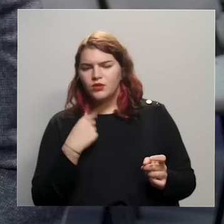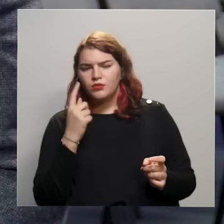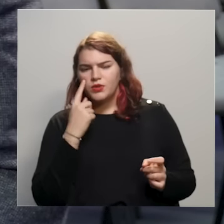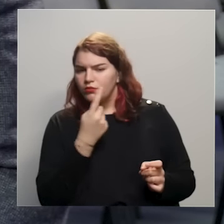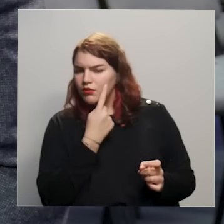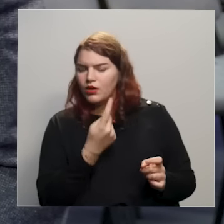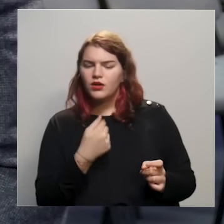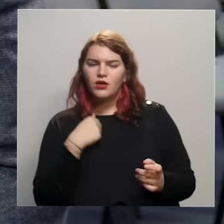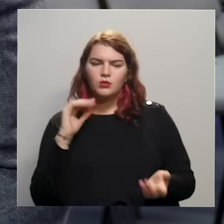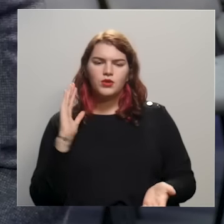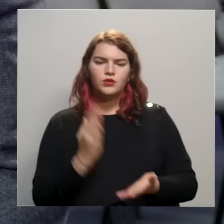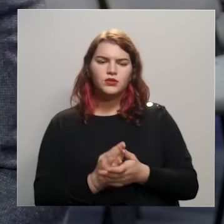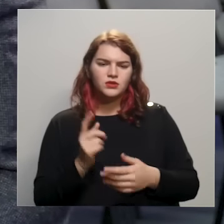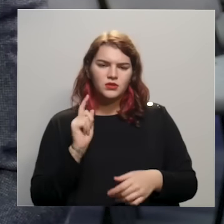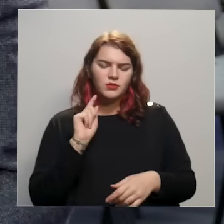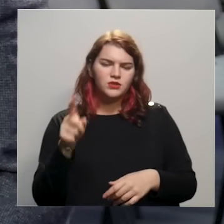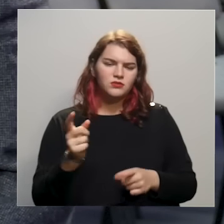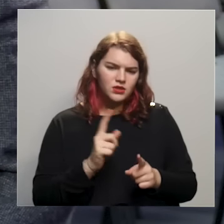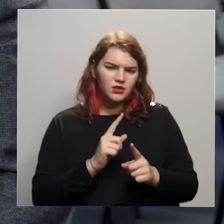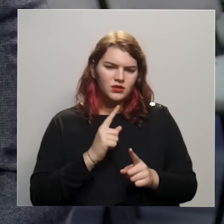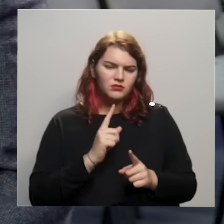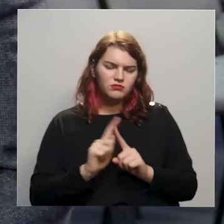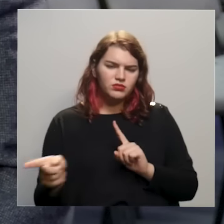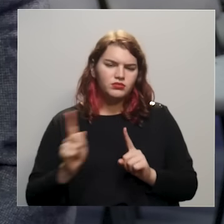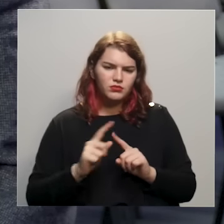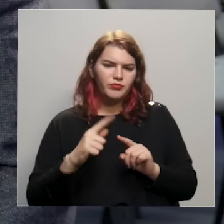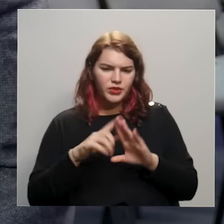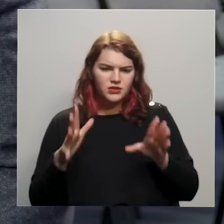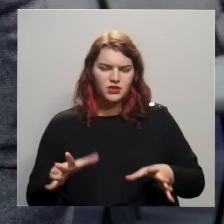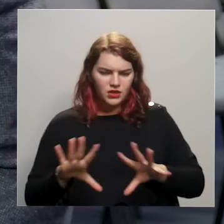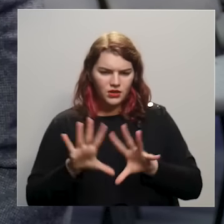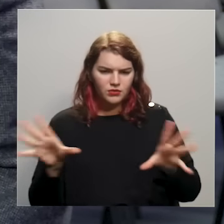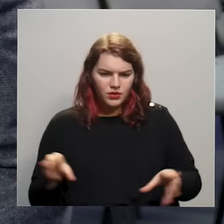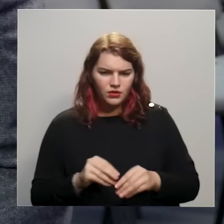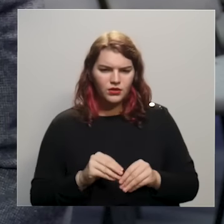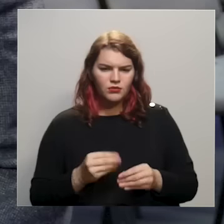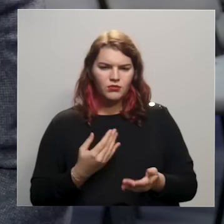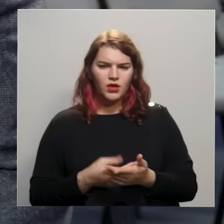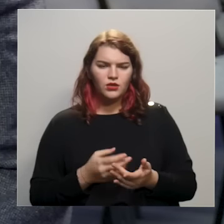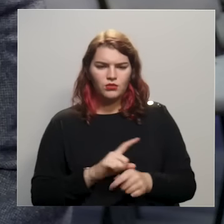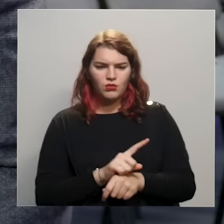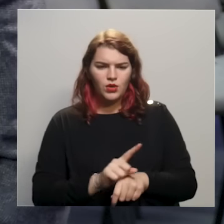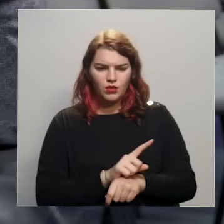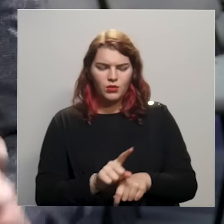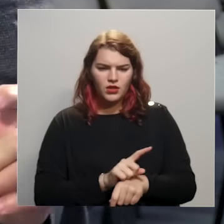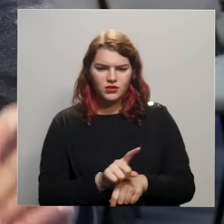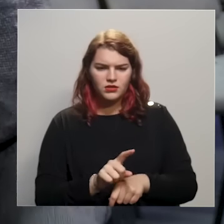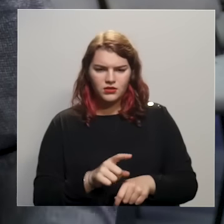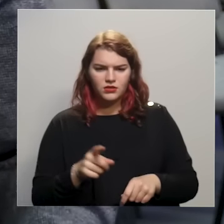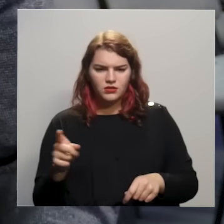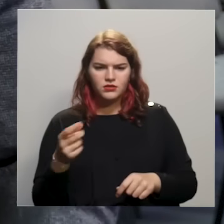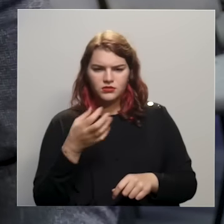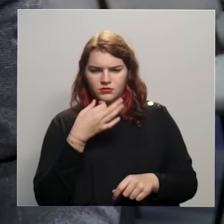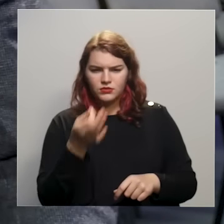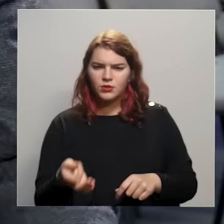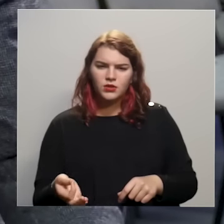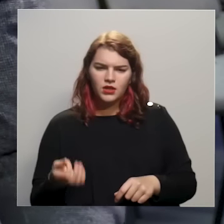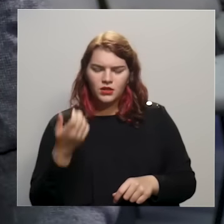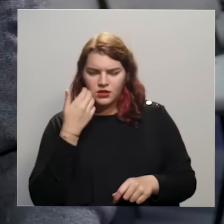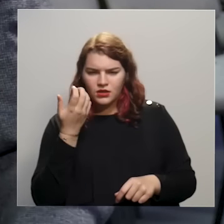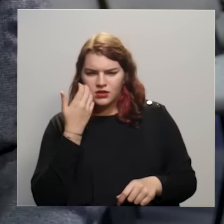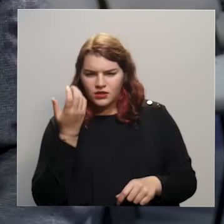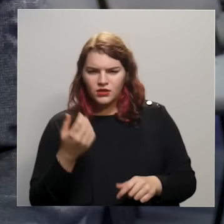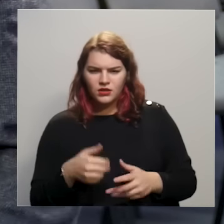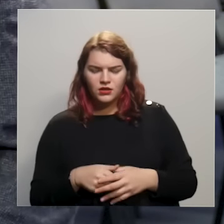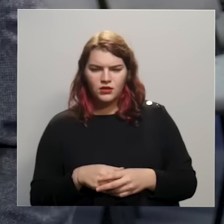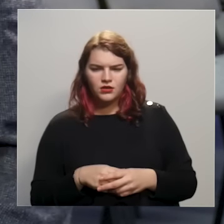am hotărât să mergem la biserică împreună. Nu credeți că pe moment, asta spune și ea când mai are așa momente,